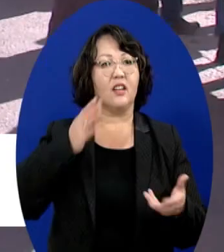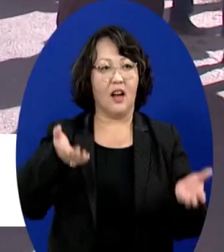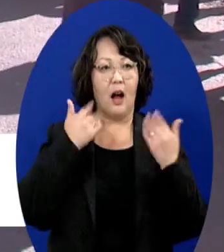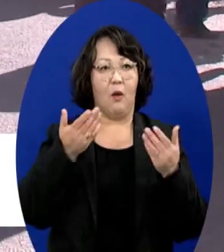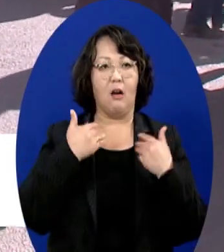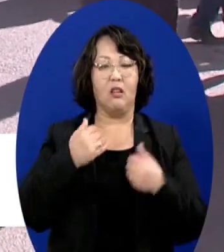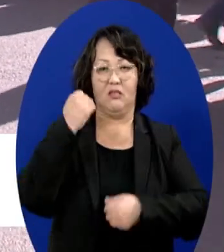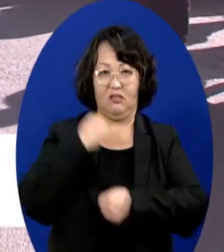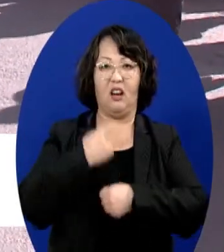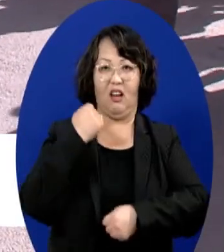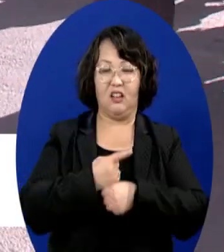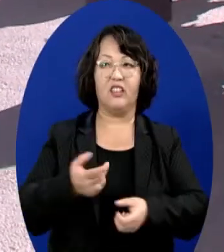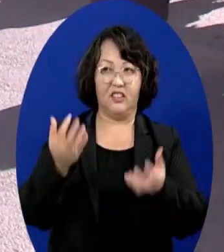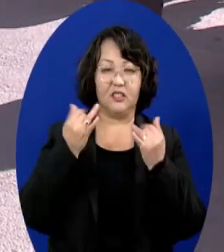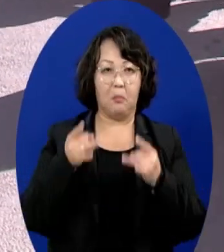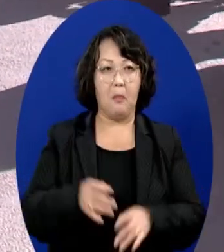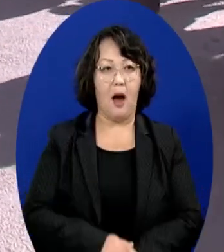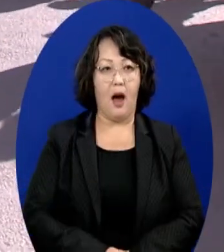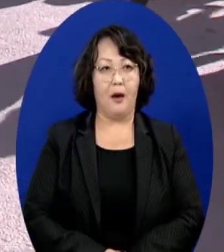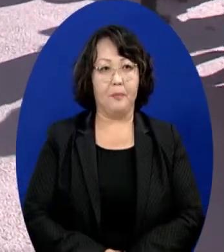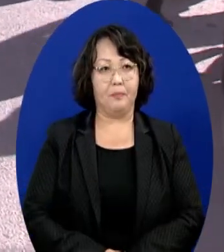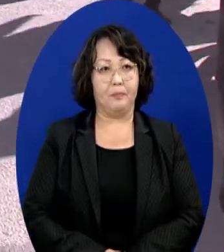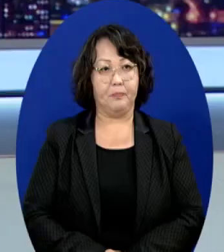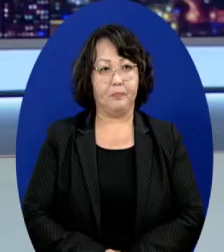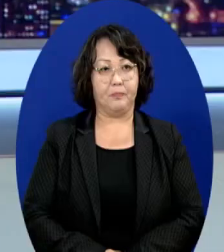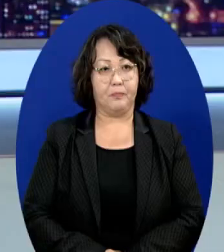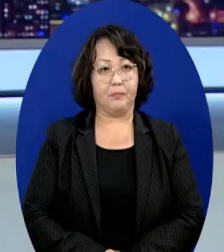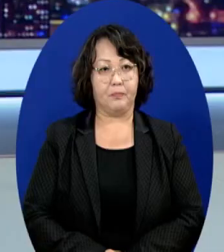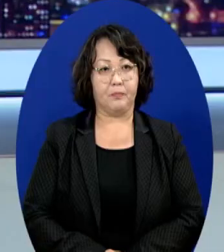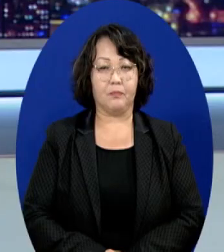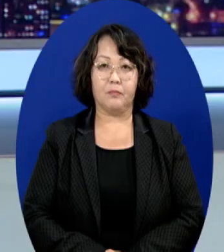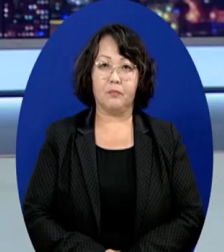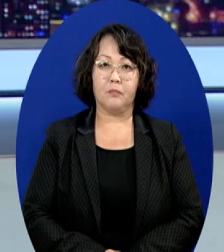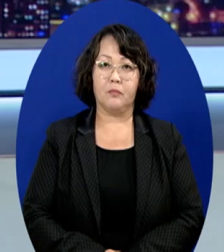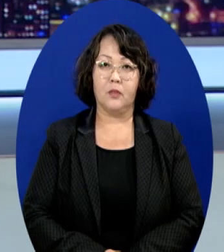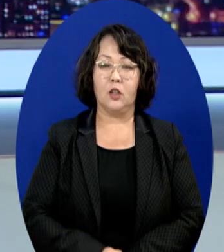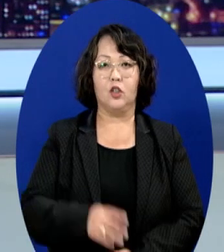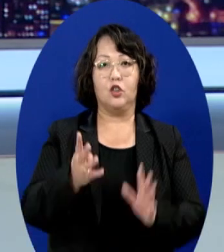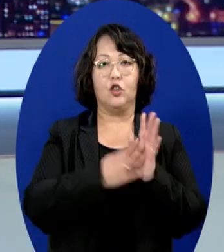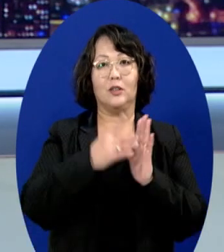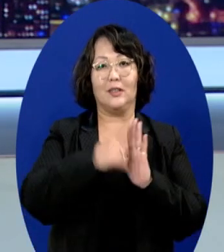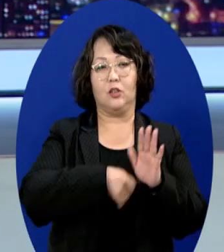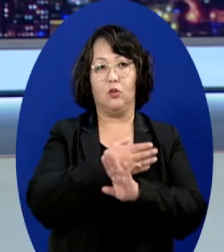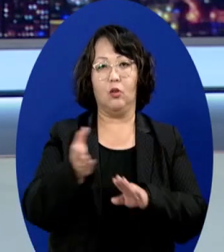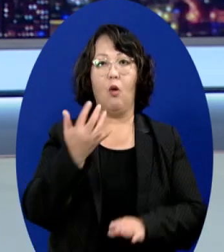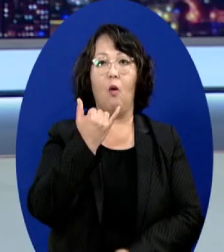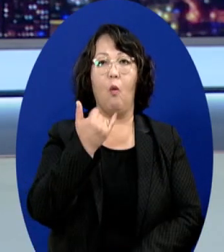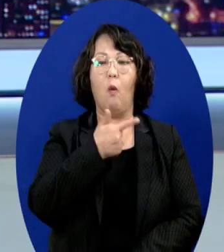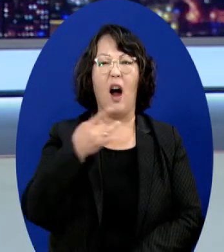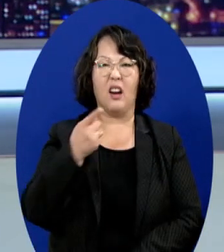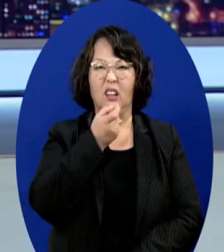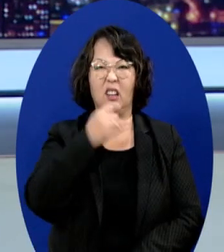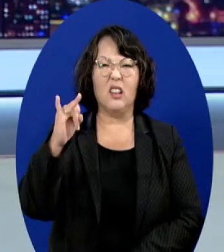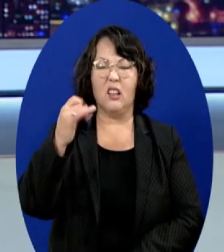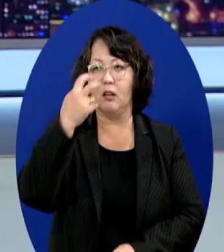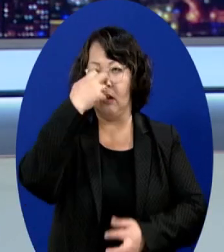захиалагч ирсэн байна. 9-р сар гарснаас хойш угарын хийн хордлогын дуудлага